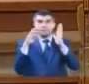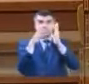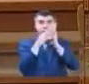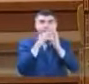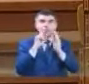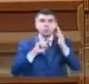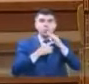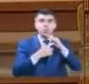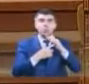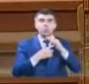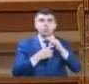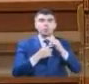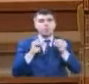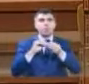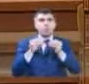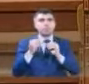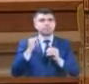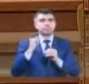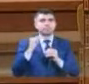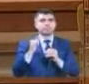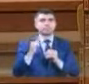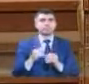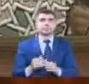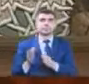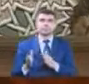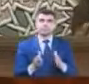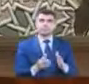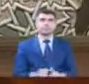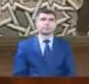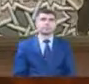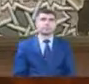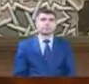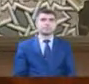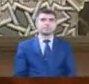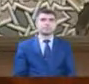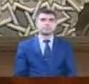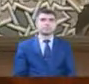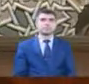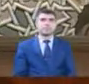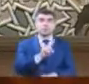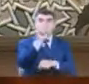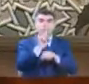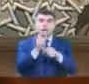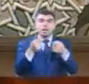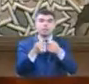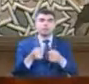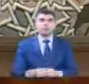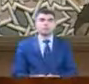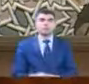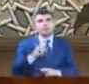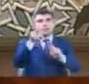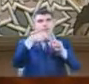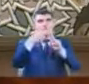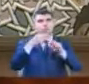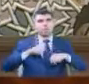راه داك مشكل كبير انتهى الوقت سيد النائب هل هناك من تعقيب اخر اذا رد